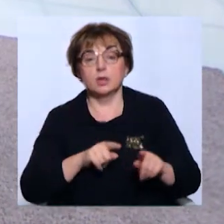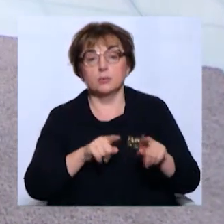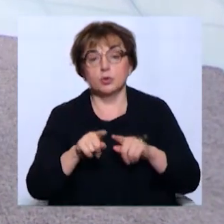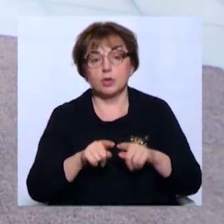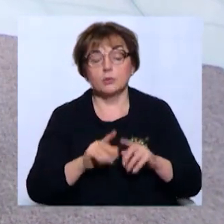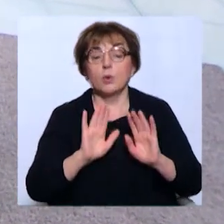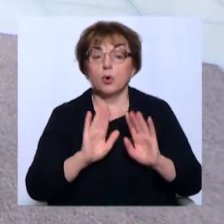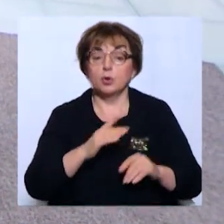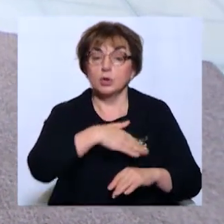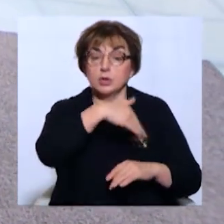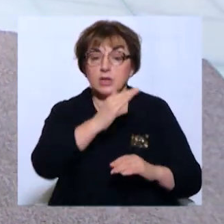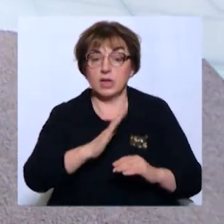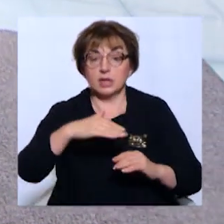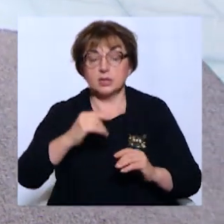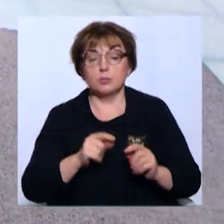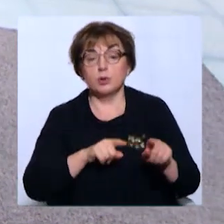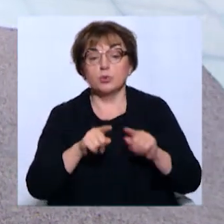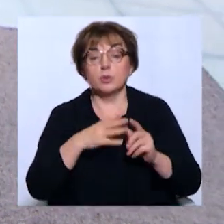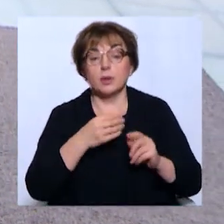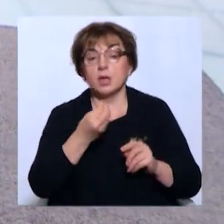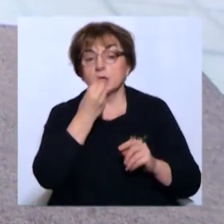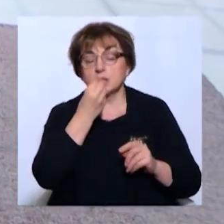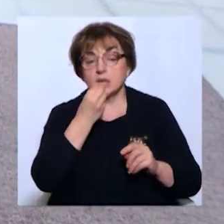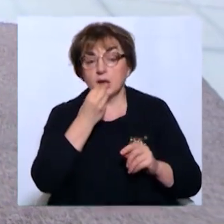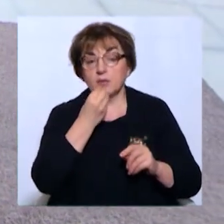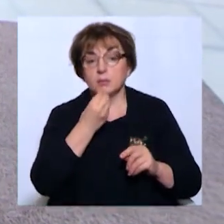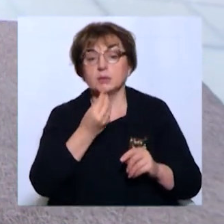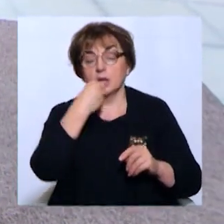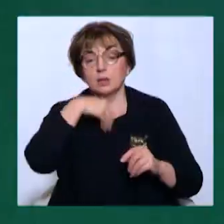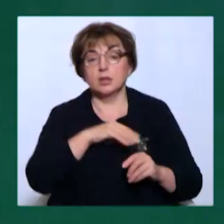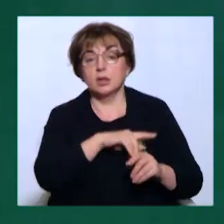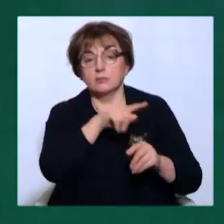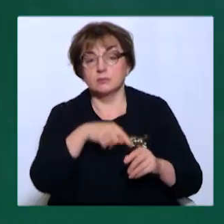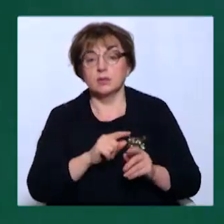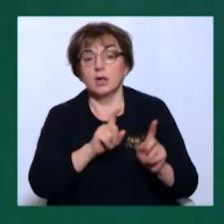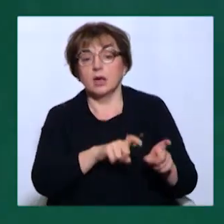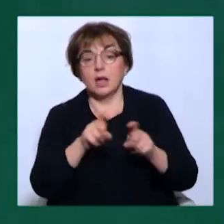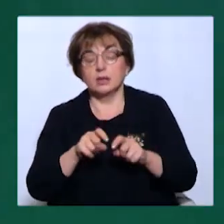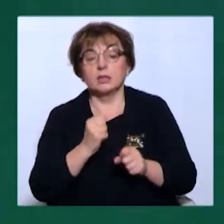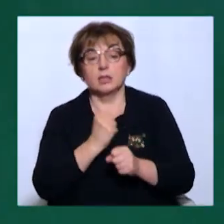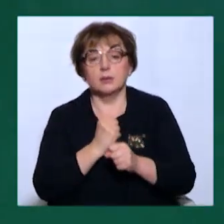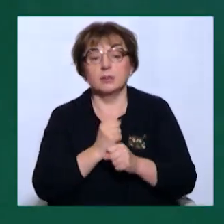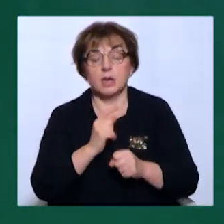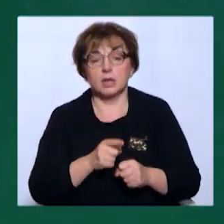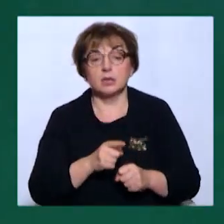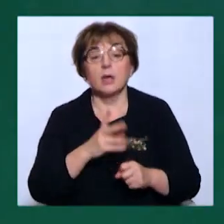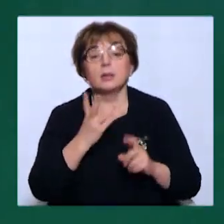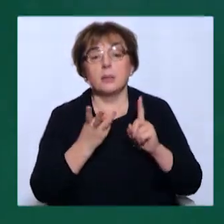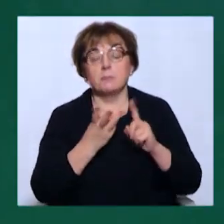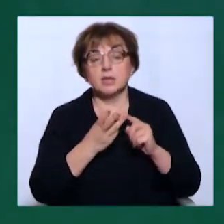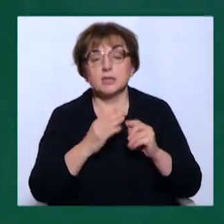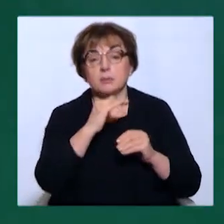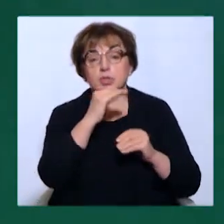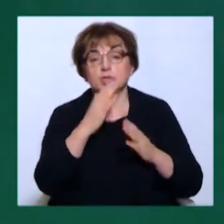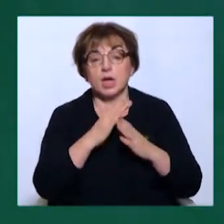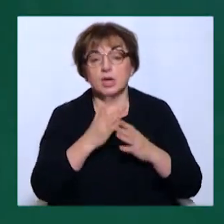კი საკვები მასის გადაადგილებას უზრუნველყოფს. და მესამე შრე, ეს არის ლორწოვანი შრე,